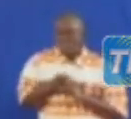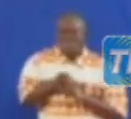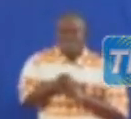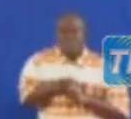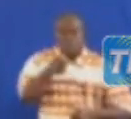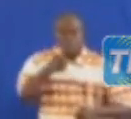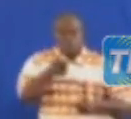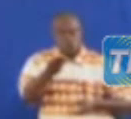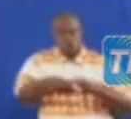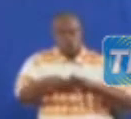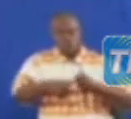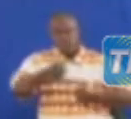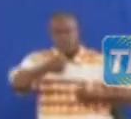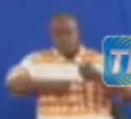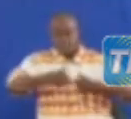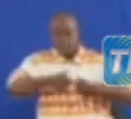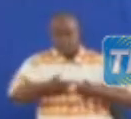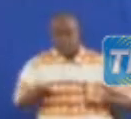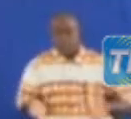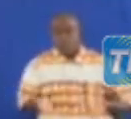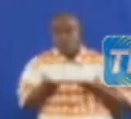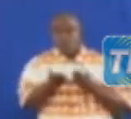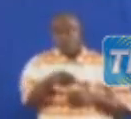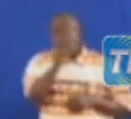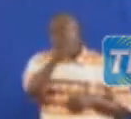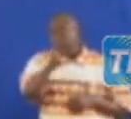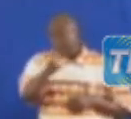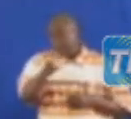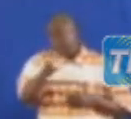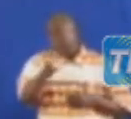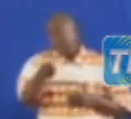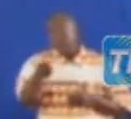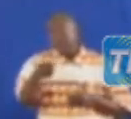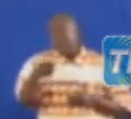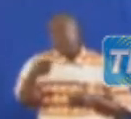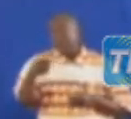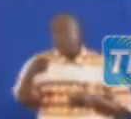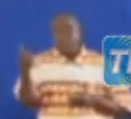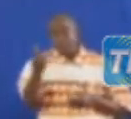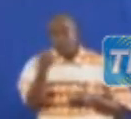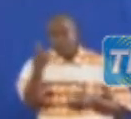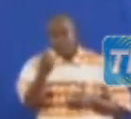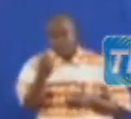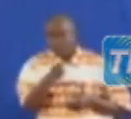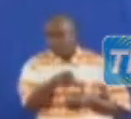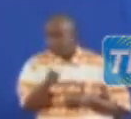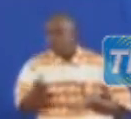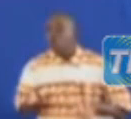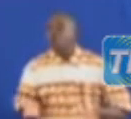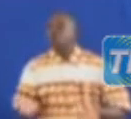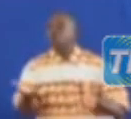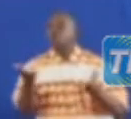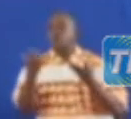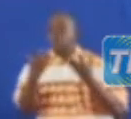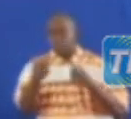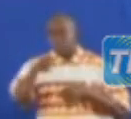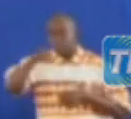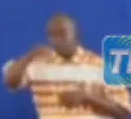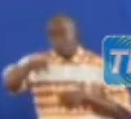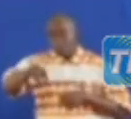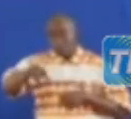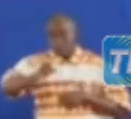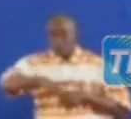uchumi shindani kwa maendeleo ya wananchi na taifa kwa ujumla, kwa kuiwezesha mikoa na mamlaka ya serikali za